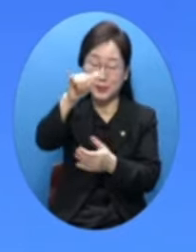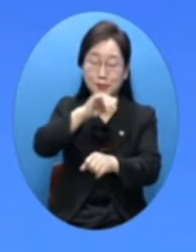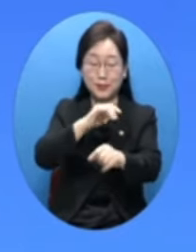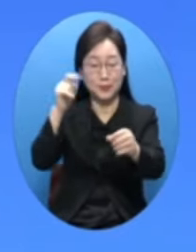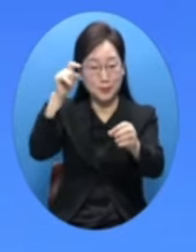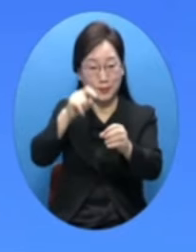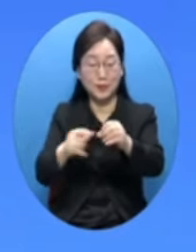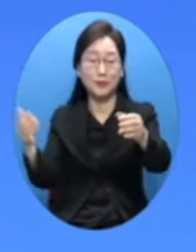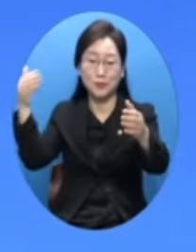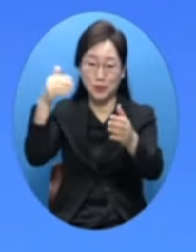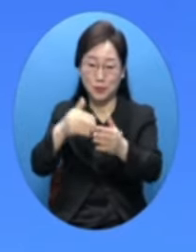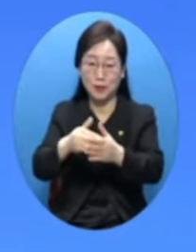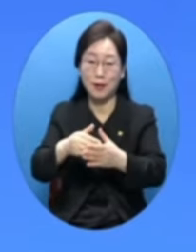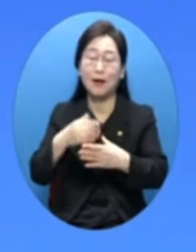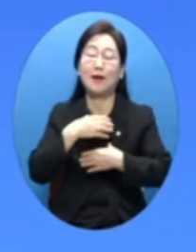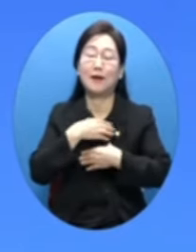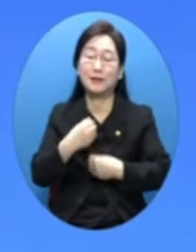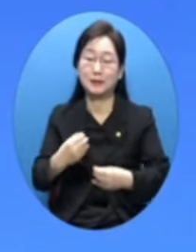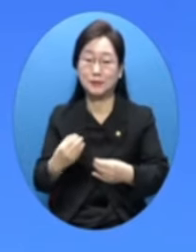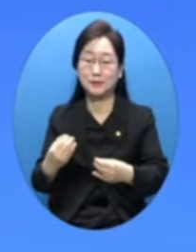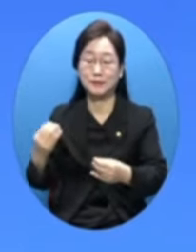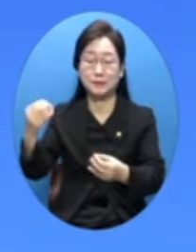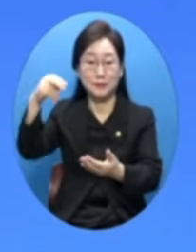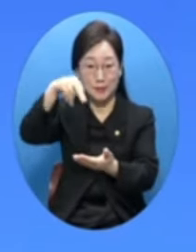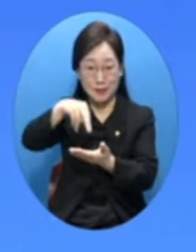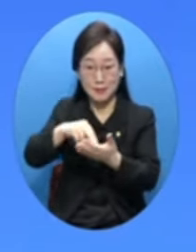것을 믿고 안심하고 비행기를 탈 것입니다.